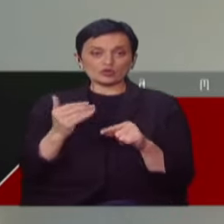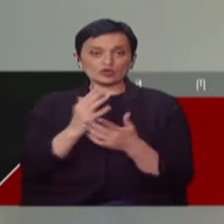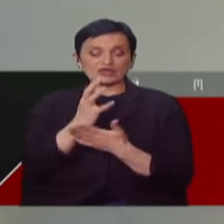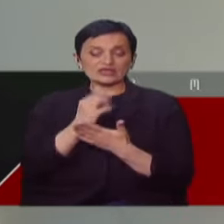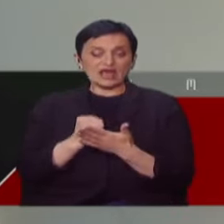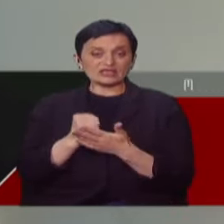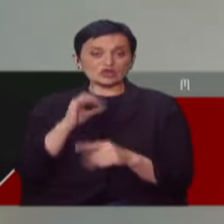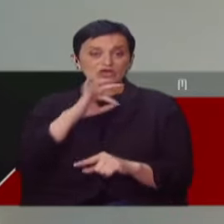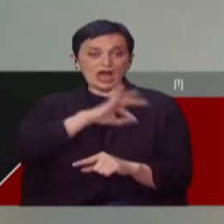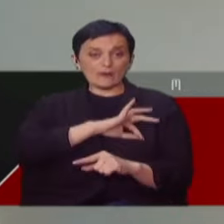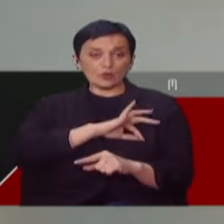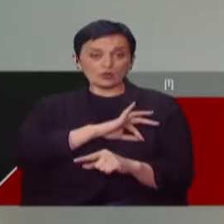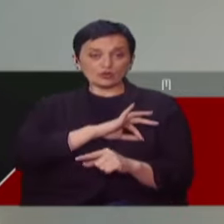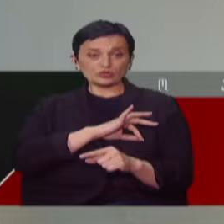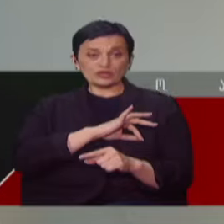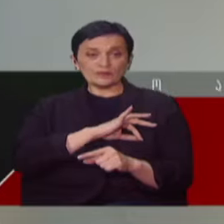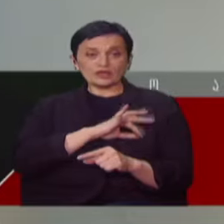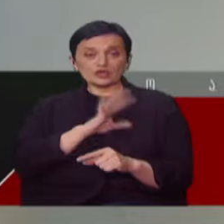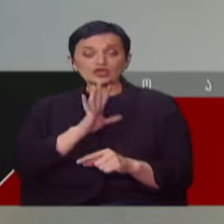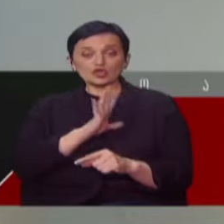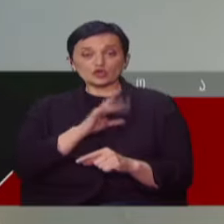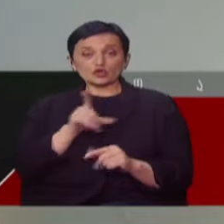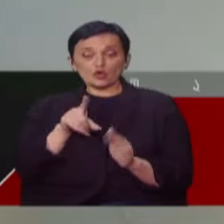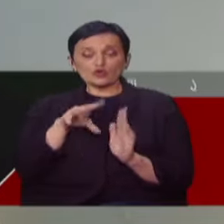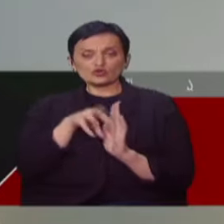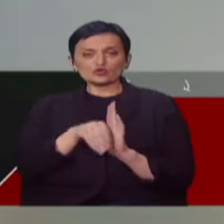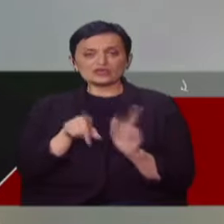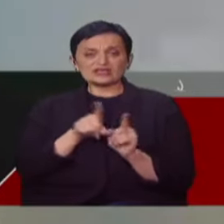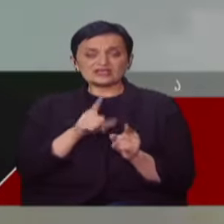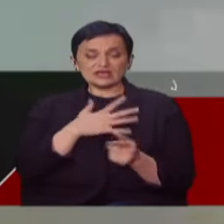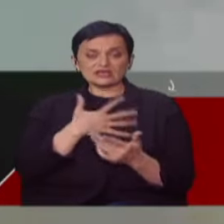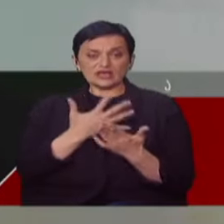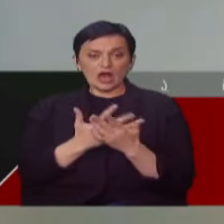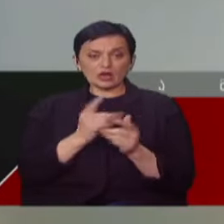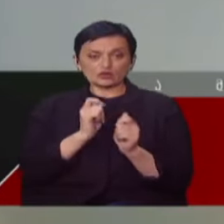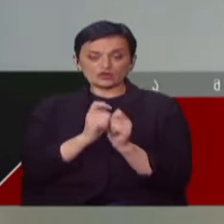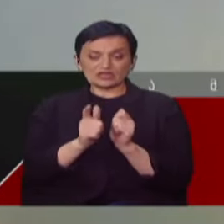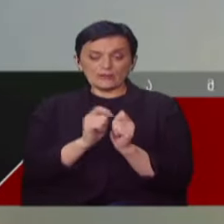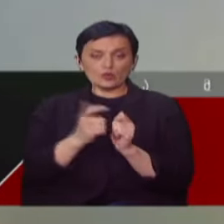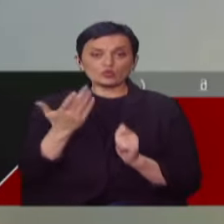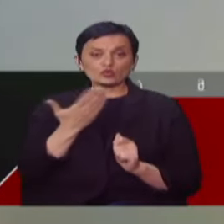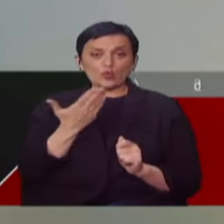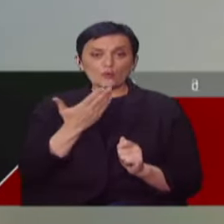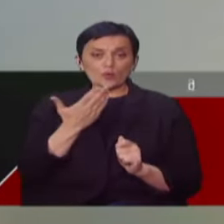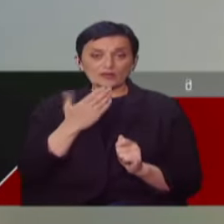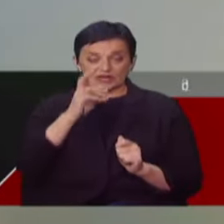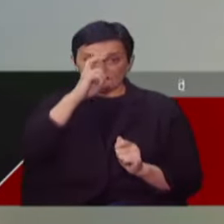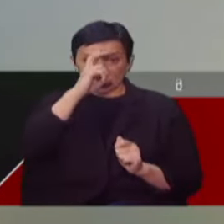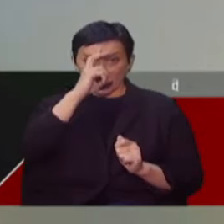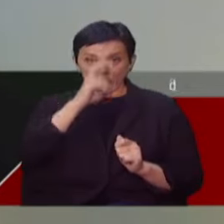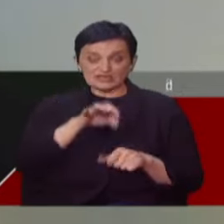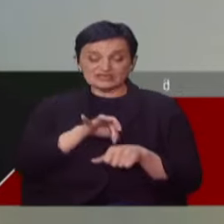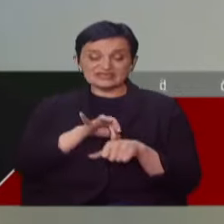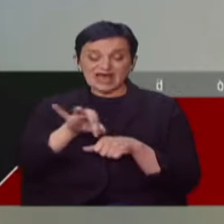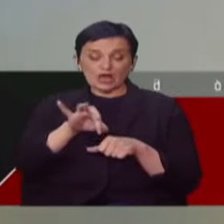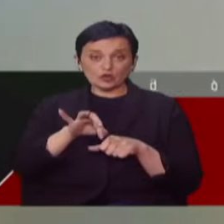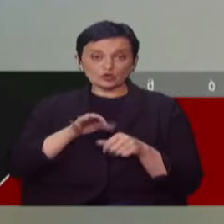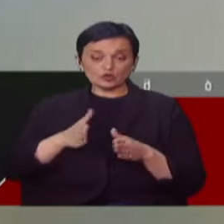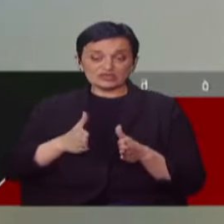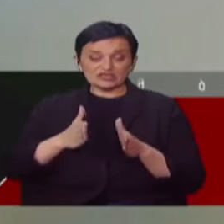რესურსის გამოყენება ხდებოდა მათ შორის ისეთი აქტივობების დაფინანსებისთვის, რომელიც ხელისუფლების ძალადობრივი